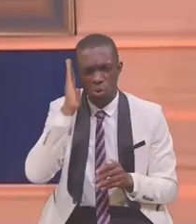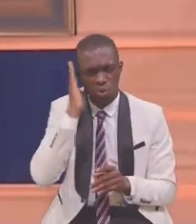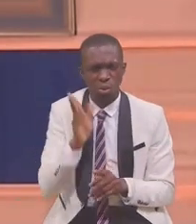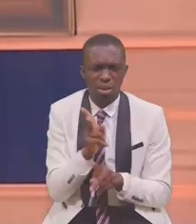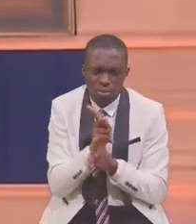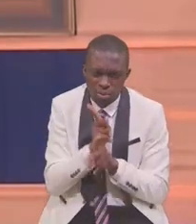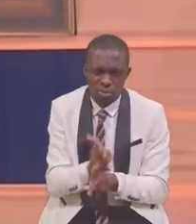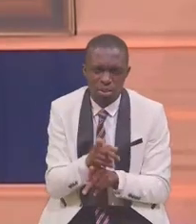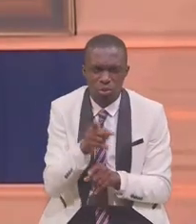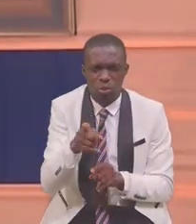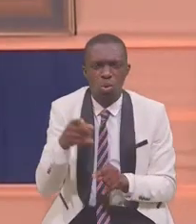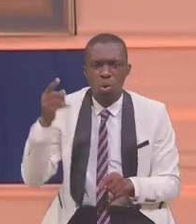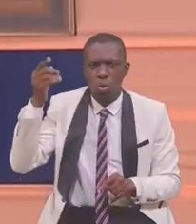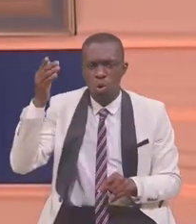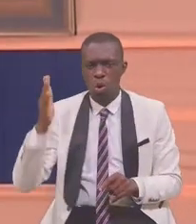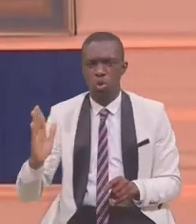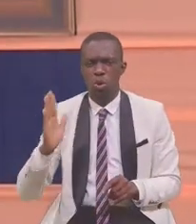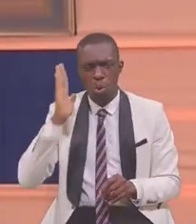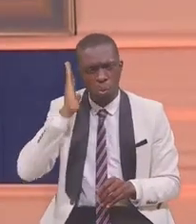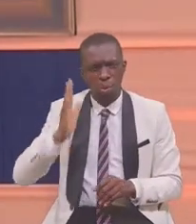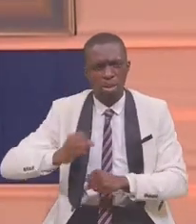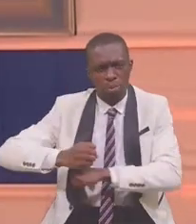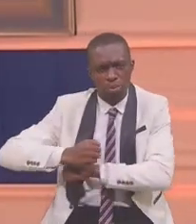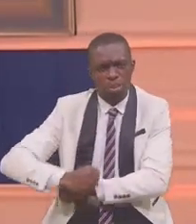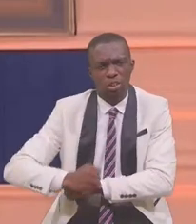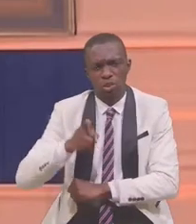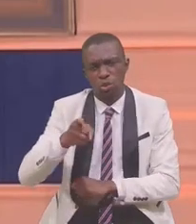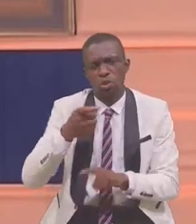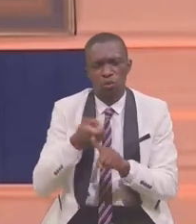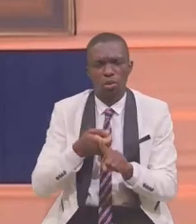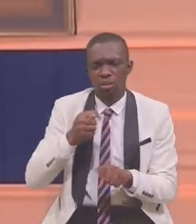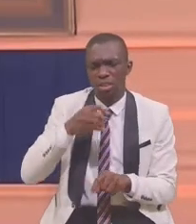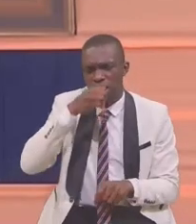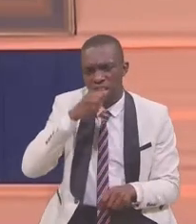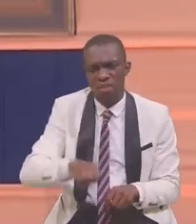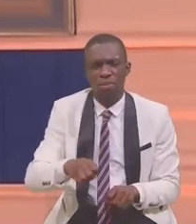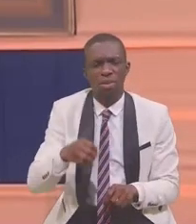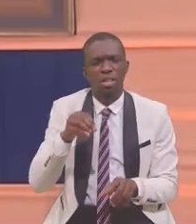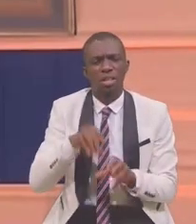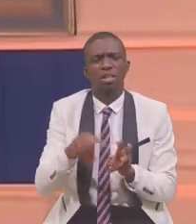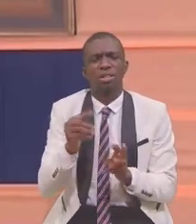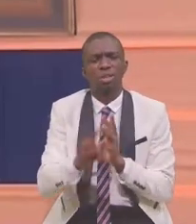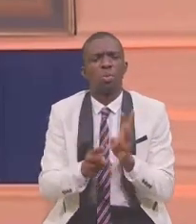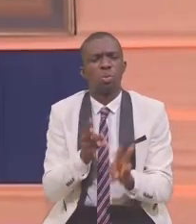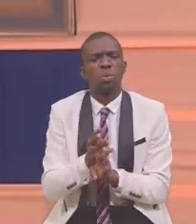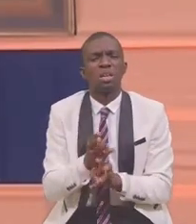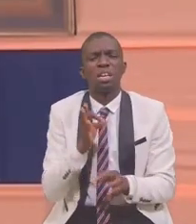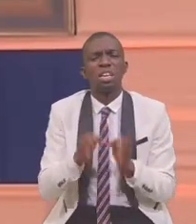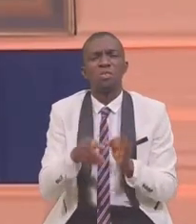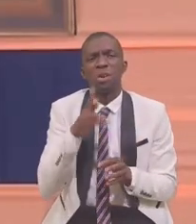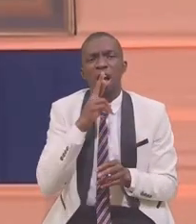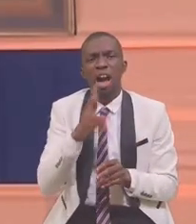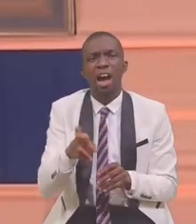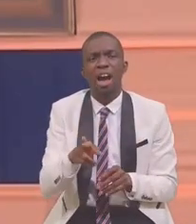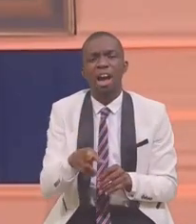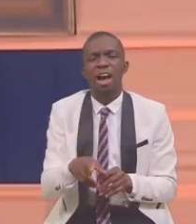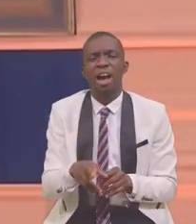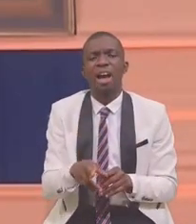te protéger du mal du monde. Au fait, quand tu donnes ta vie au Seigneur,